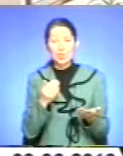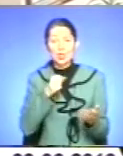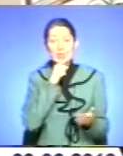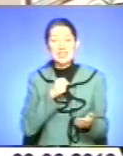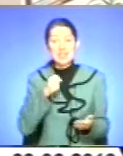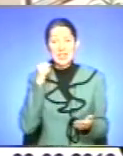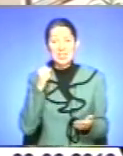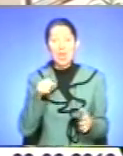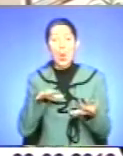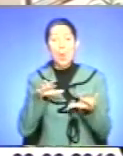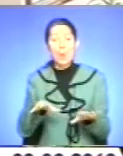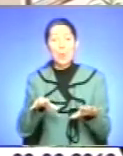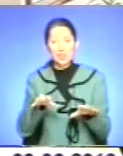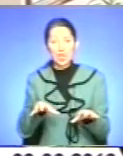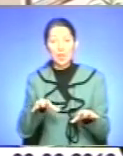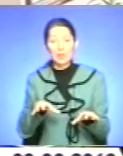посадовий